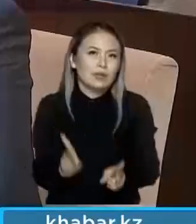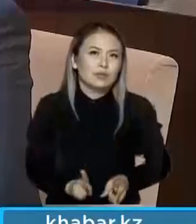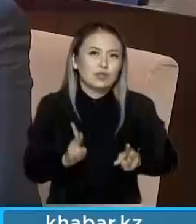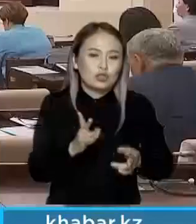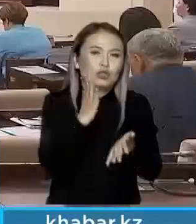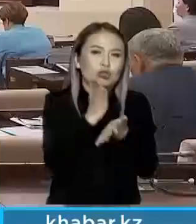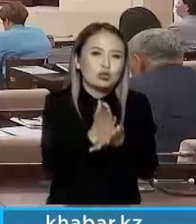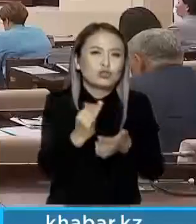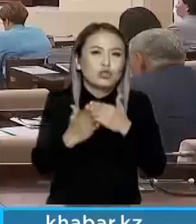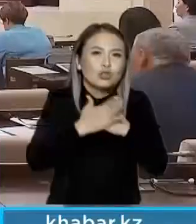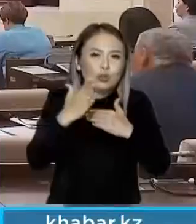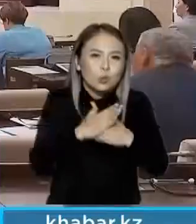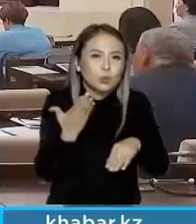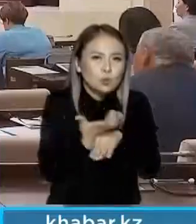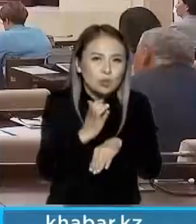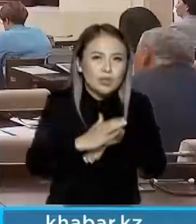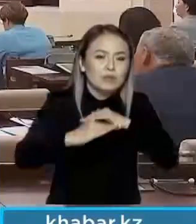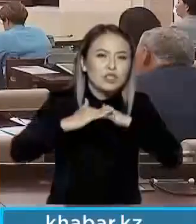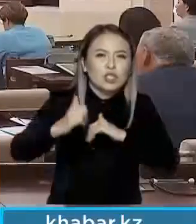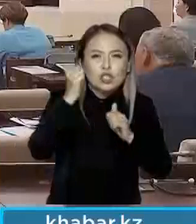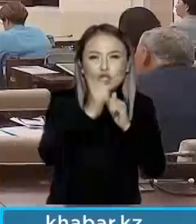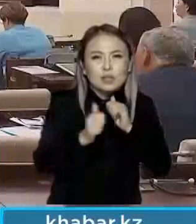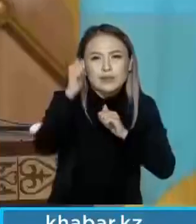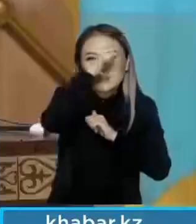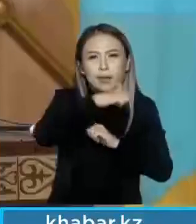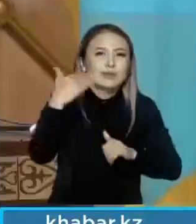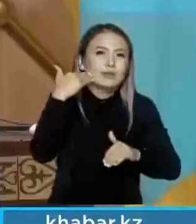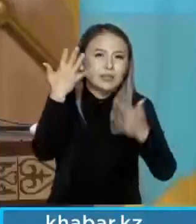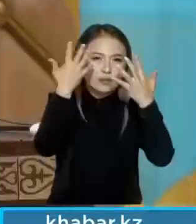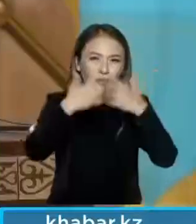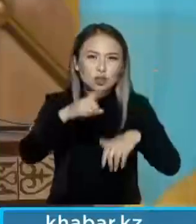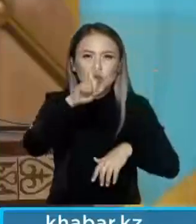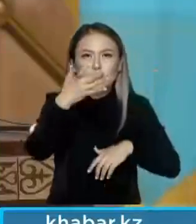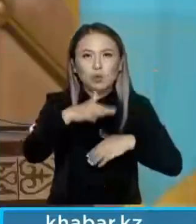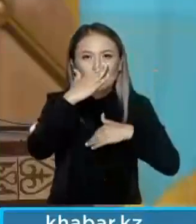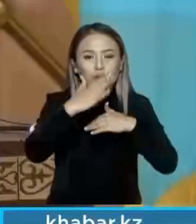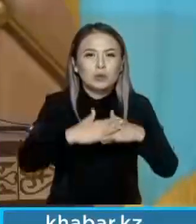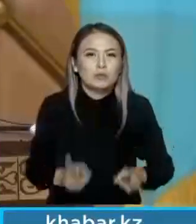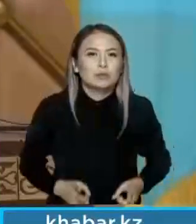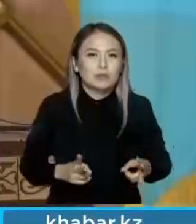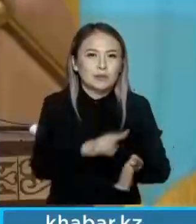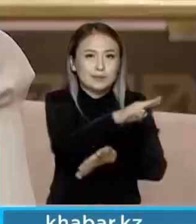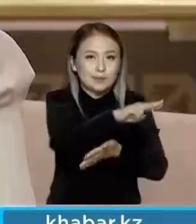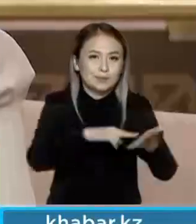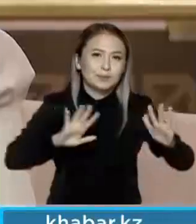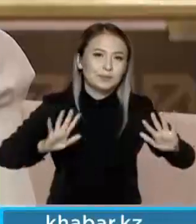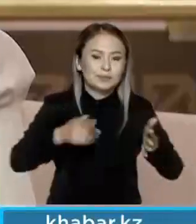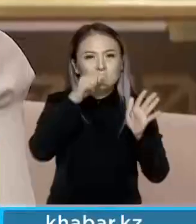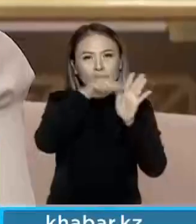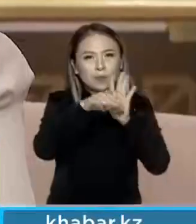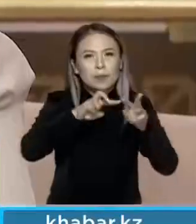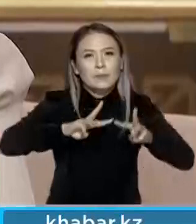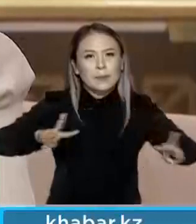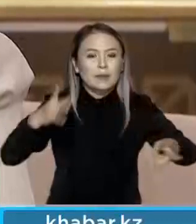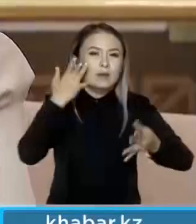қатысы бар қылмыскерлер үшін жаза күшейеді. Елімізде жыл сайын орта есеппен 150-ге жуық осындай қылмыс тіркеледі. Бұл деректі Ішкі